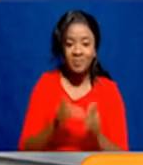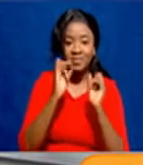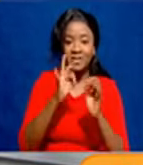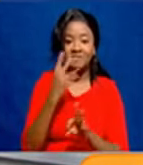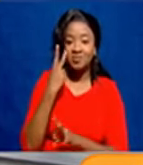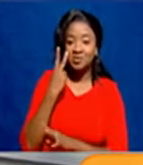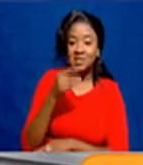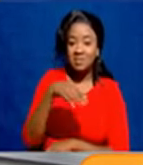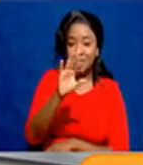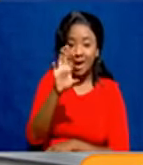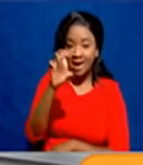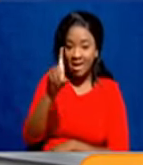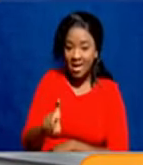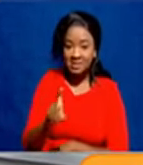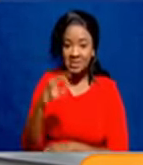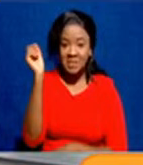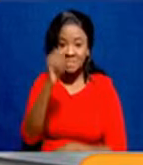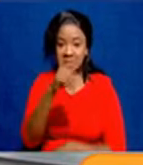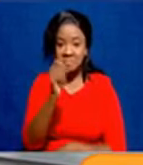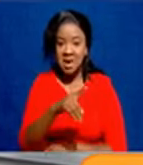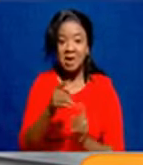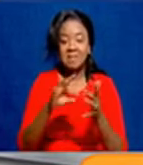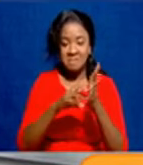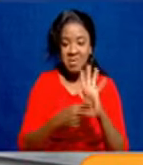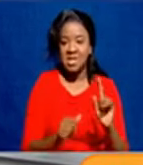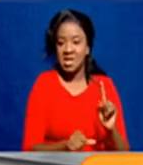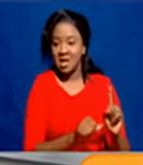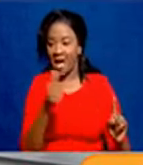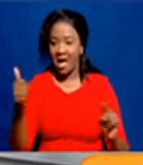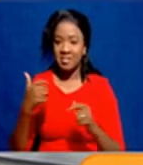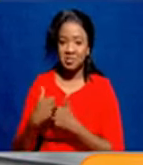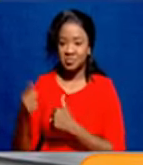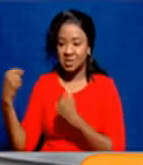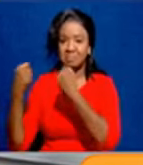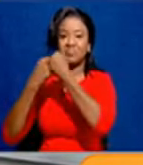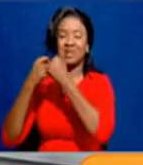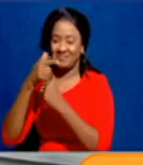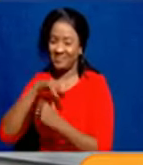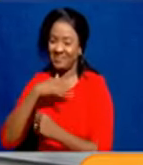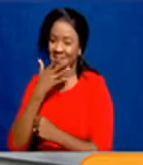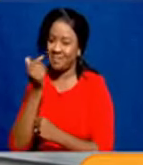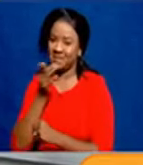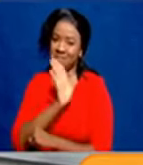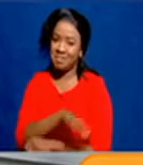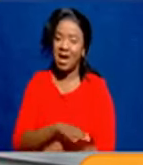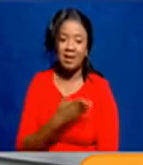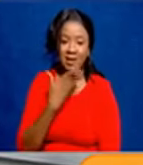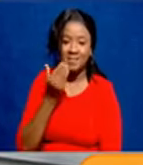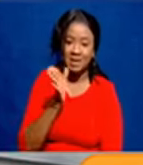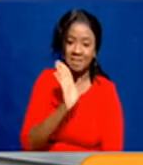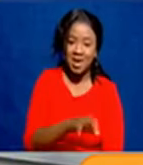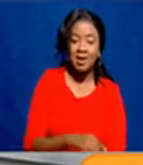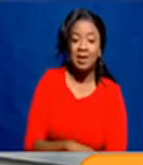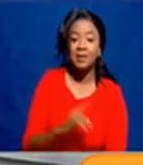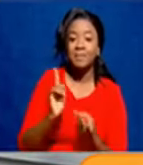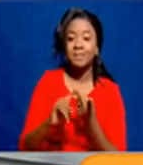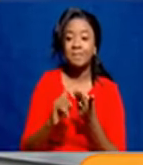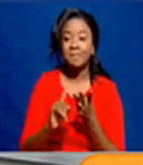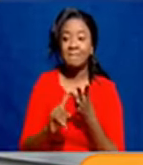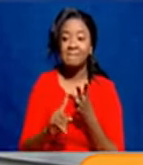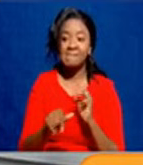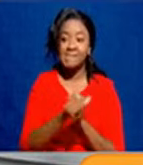anaanza kukufuata, ujue penye alienda aligongana na mashida hadi akaona moto. Na mmoja anasema ndio maana baada ya